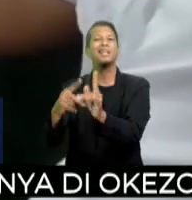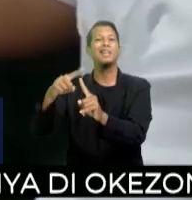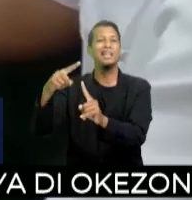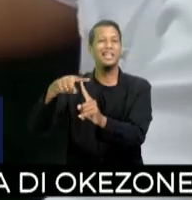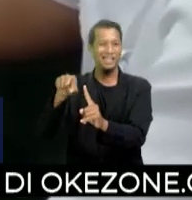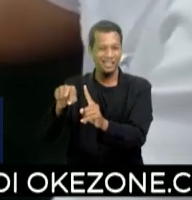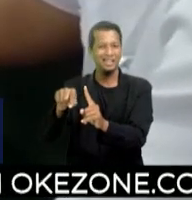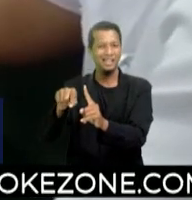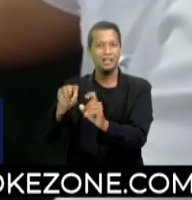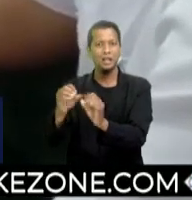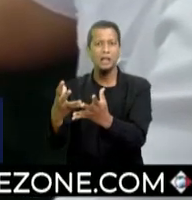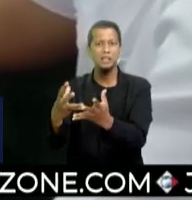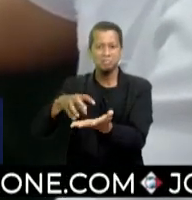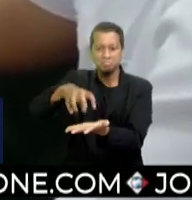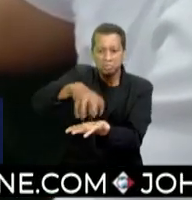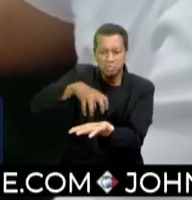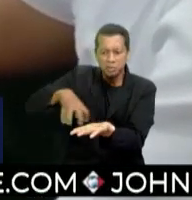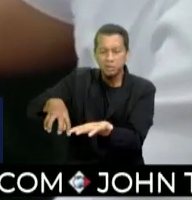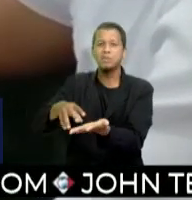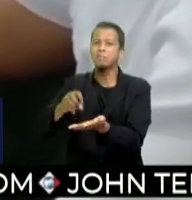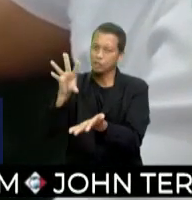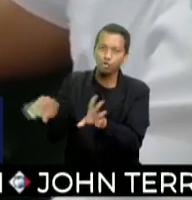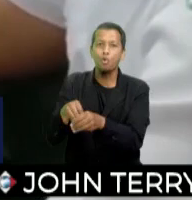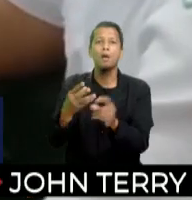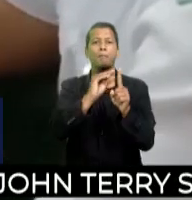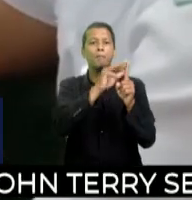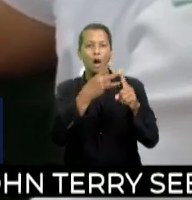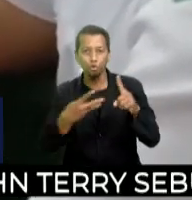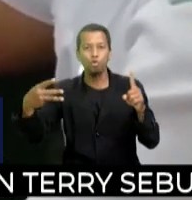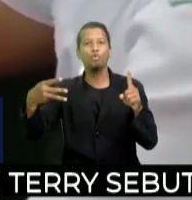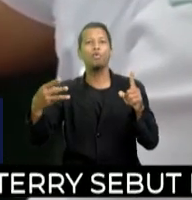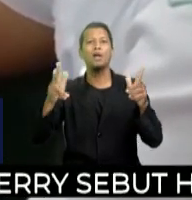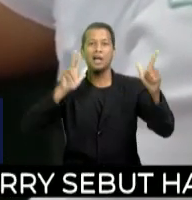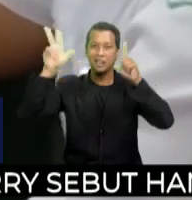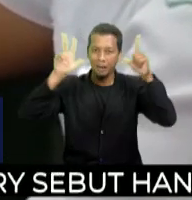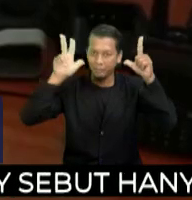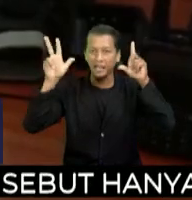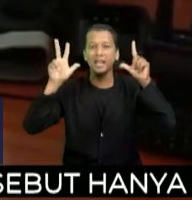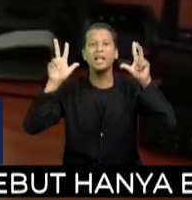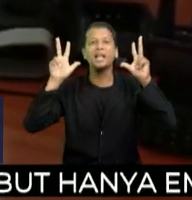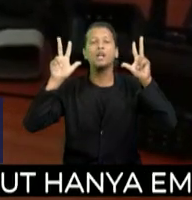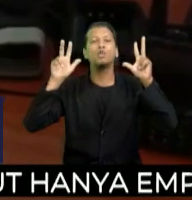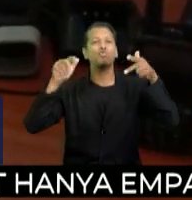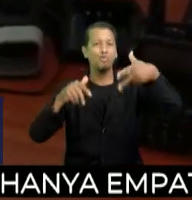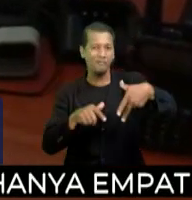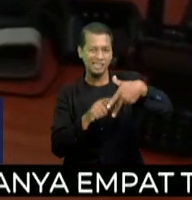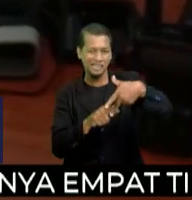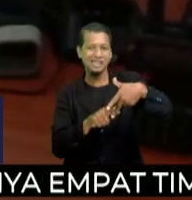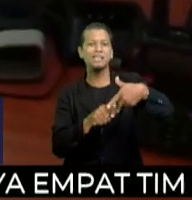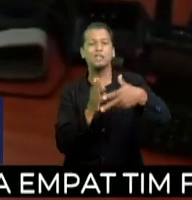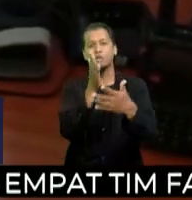NTT akan terjadi di sejumlah provinsi. Di antaranya adalah Maluku, Nusa Tenggara Barat, Sulawesi